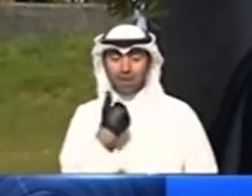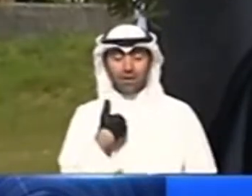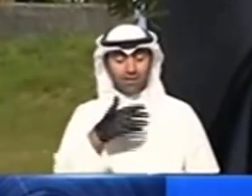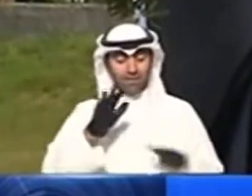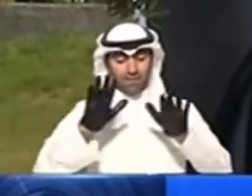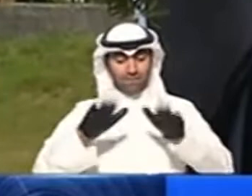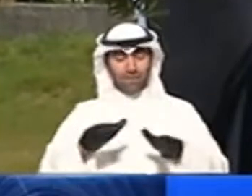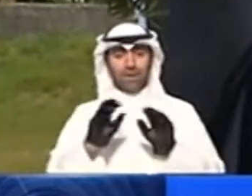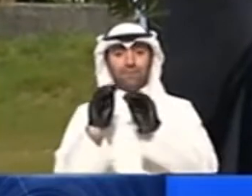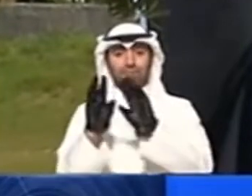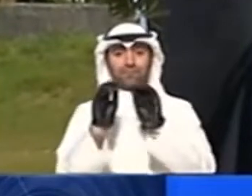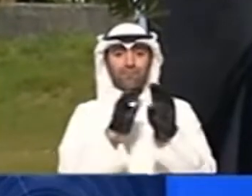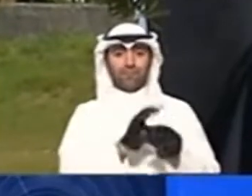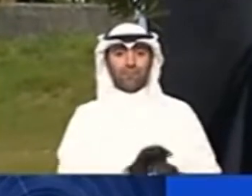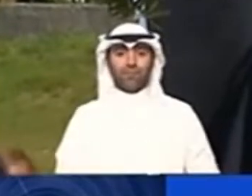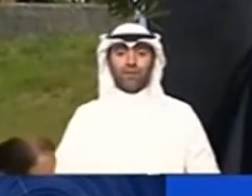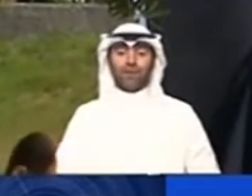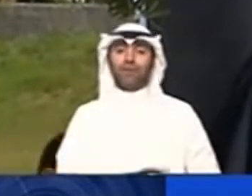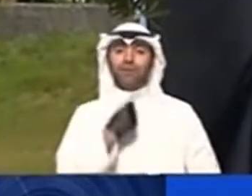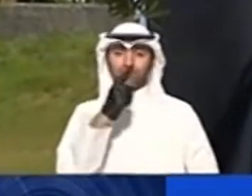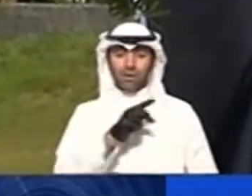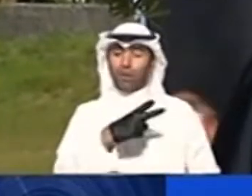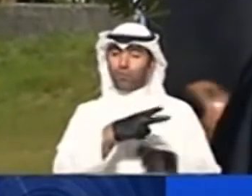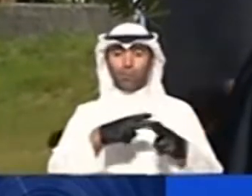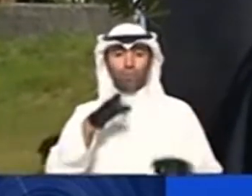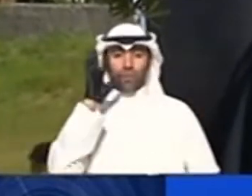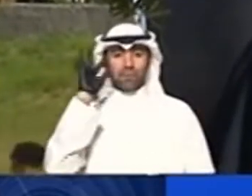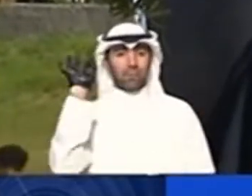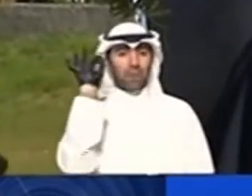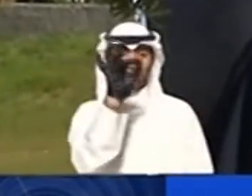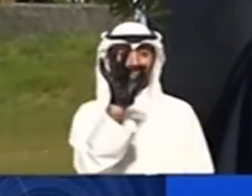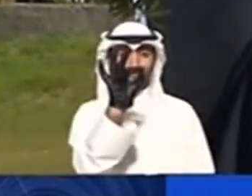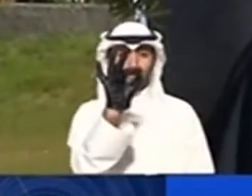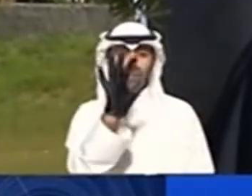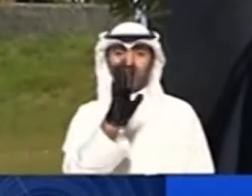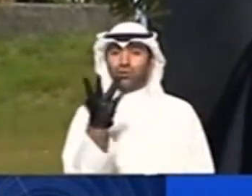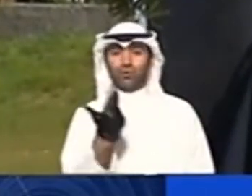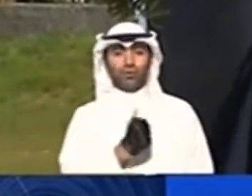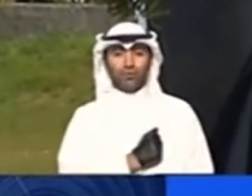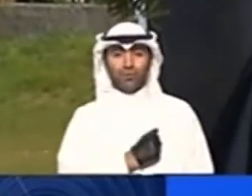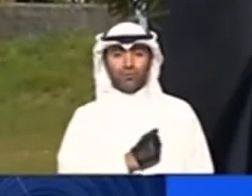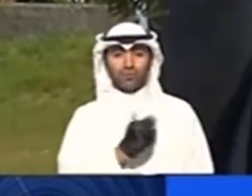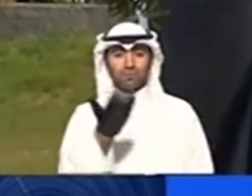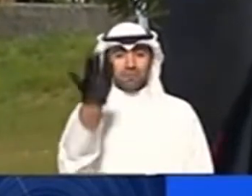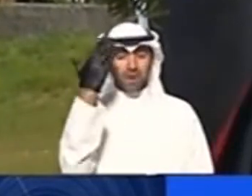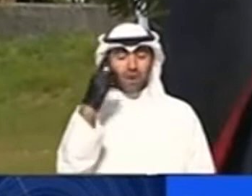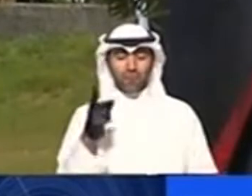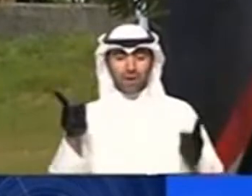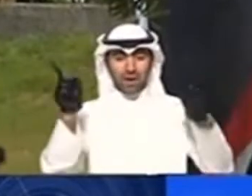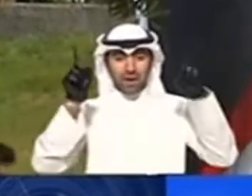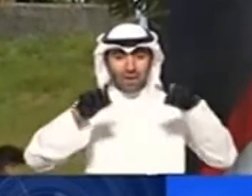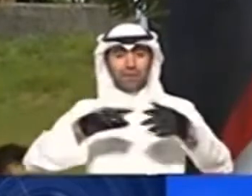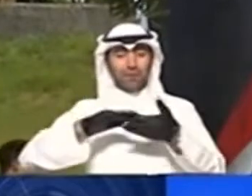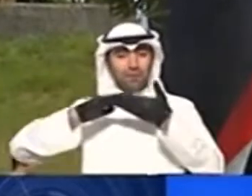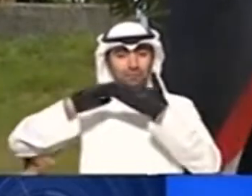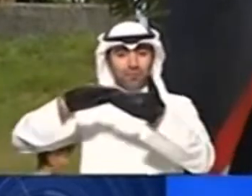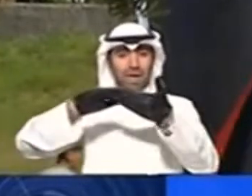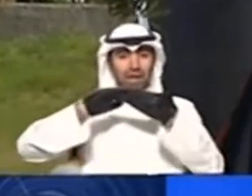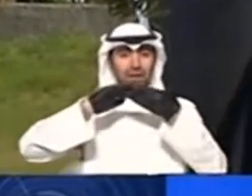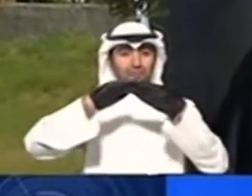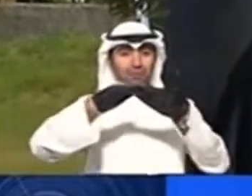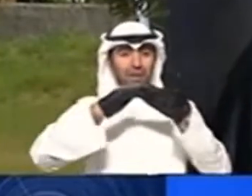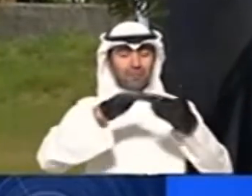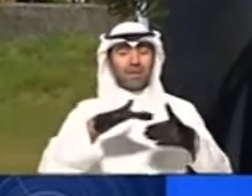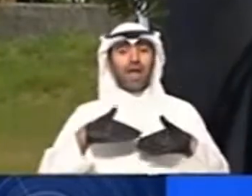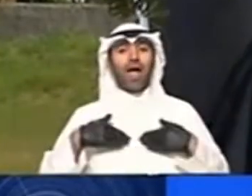تقديم المساعدات للمحتاجين في مختلف مناطق العالم، ومن ضمن هذه المناطق المملكة الأردنية الهاشمية. هذا المشروع الذي تشاهدونه